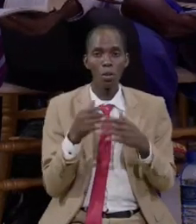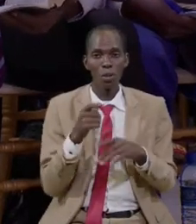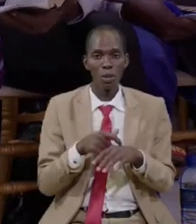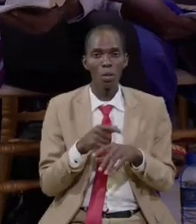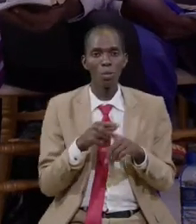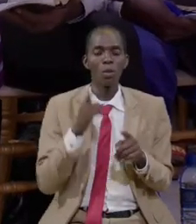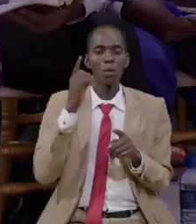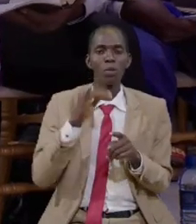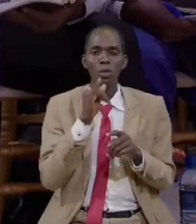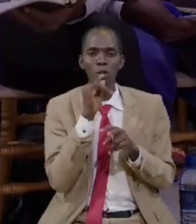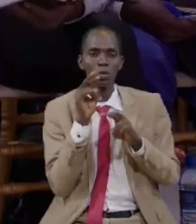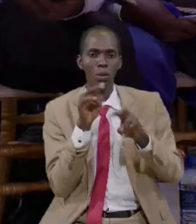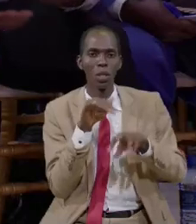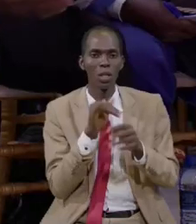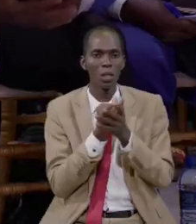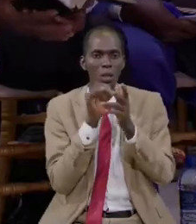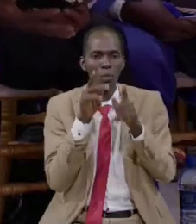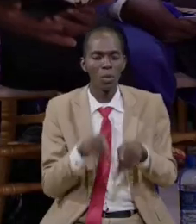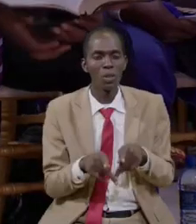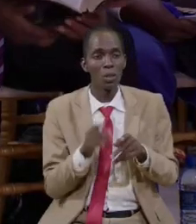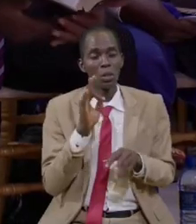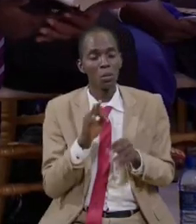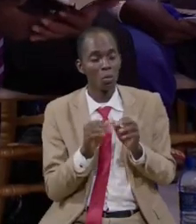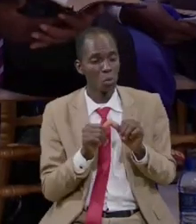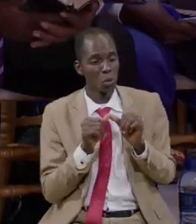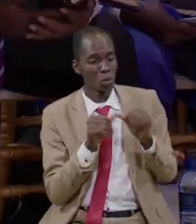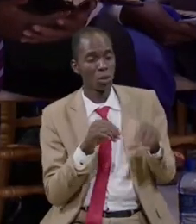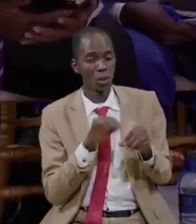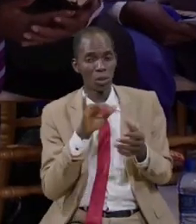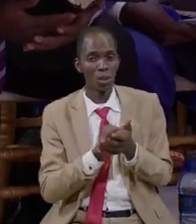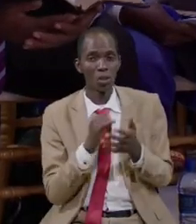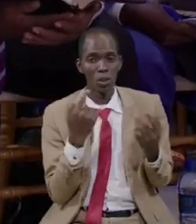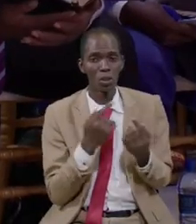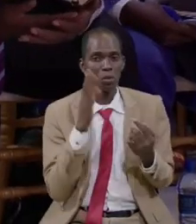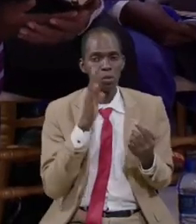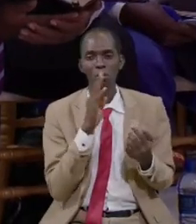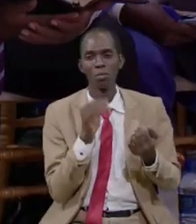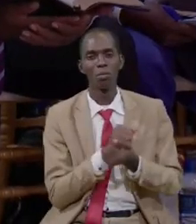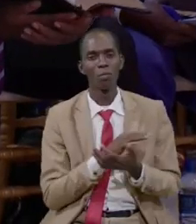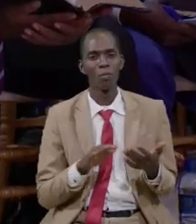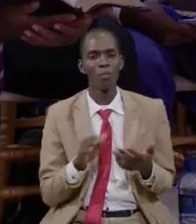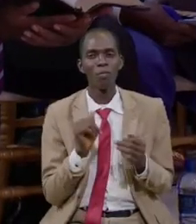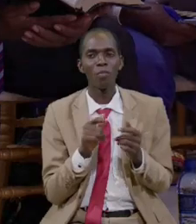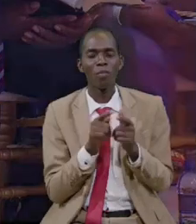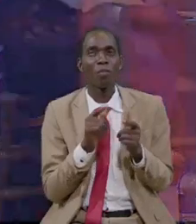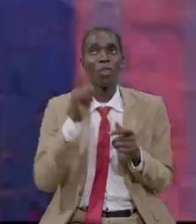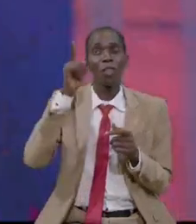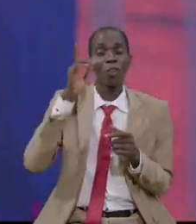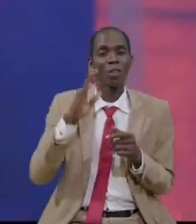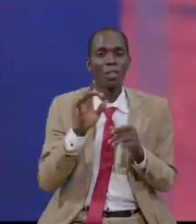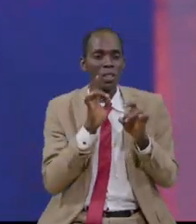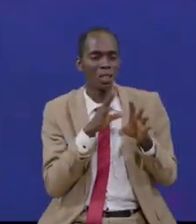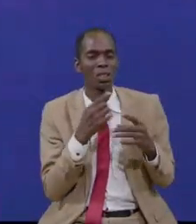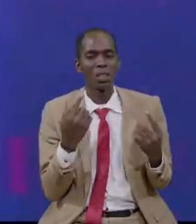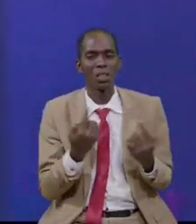Si tu continues comme ça, tu périras en enfer. Il hait le péché et il hait les